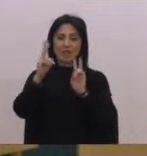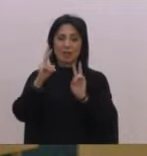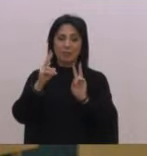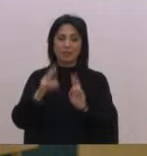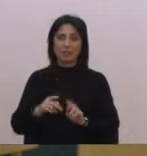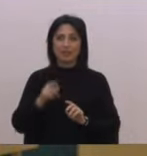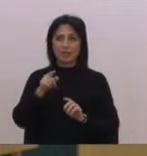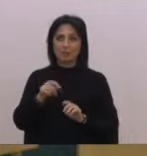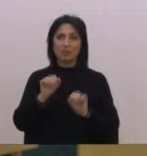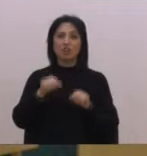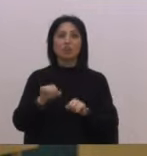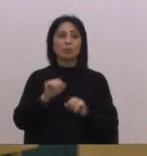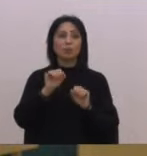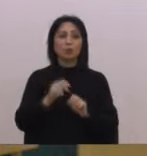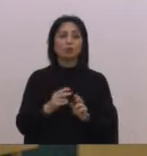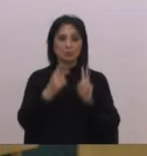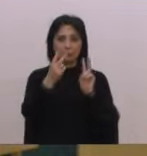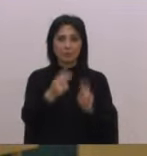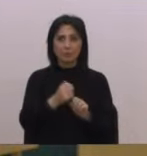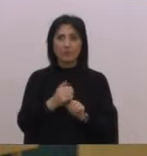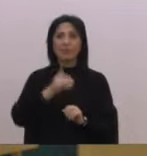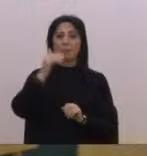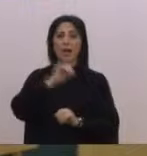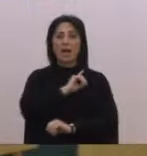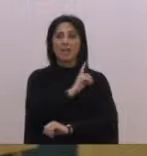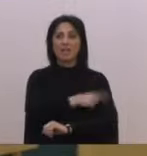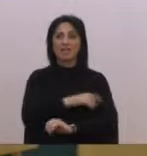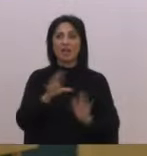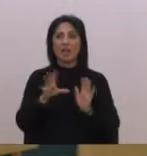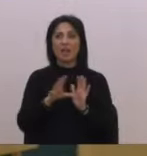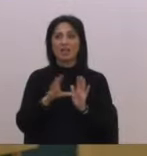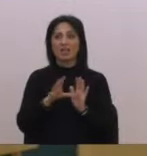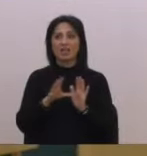პრინციპი, სადაც შესაძლებელია. Მაღალი სიმძლავრის ელექტრო